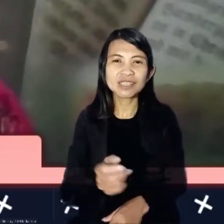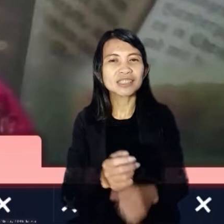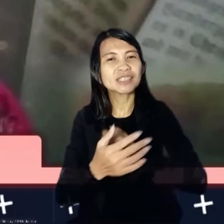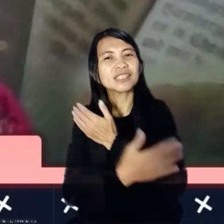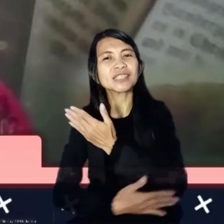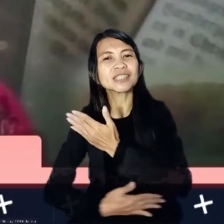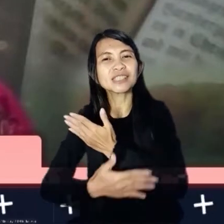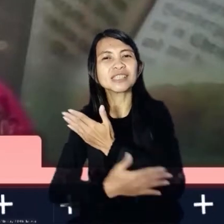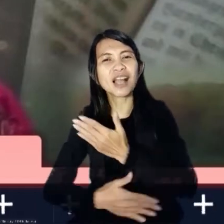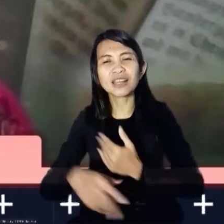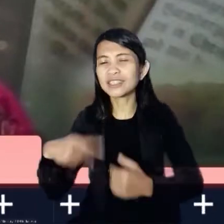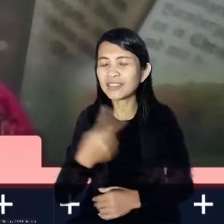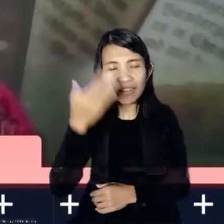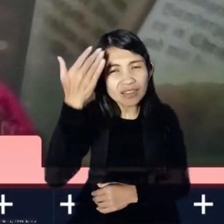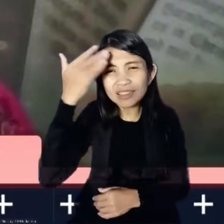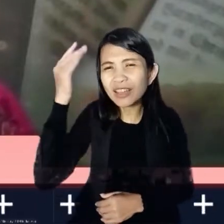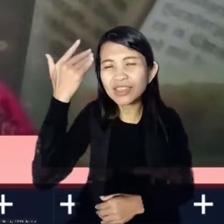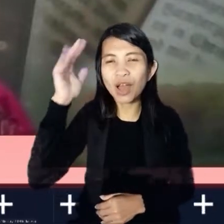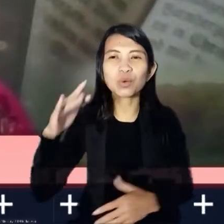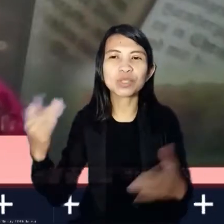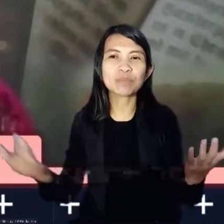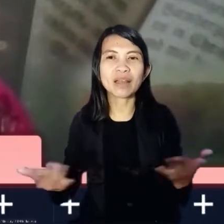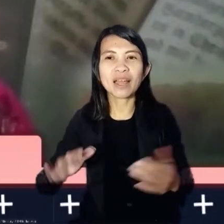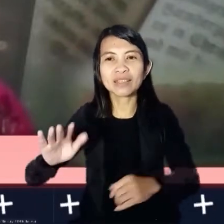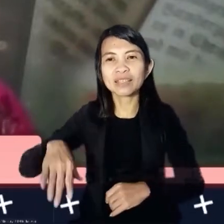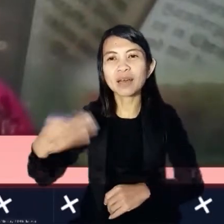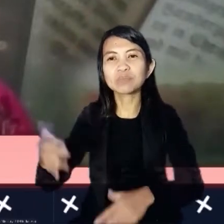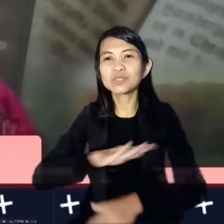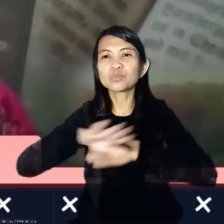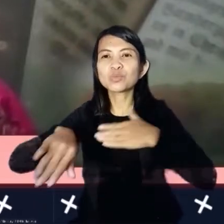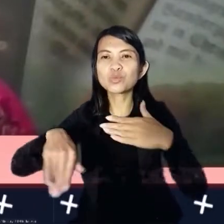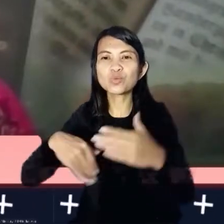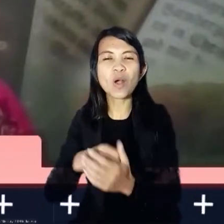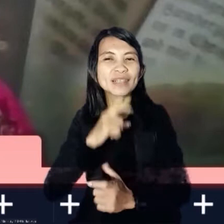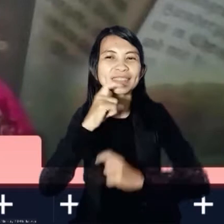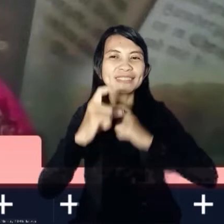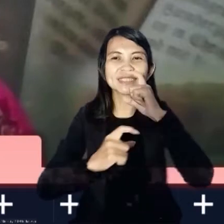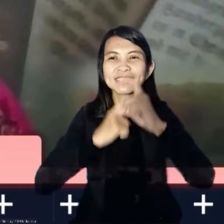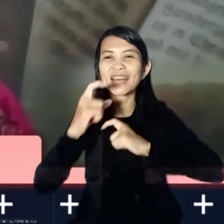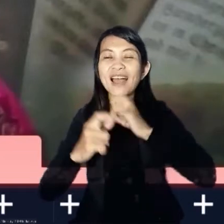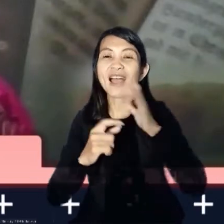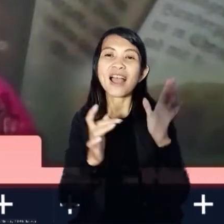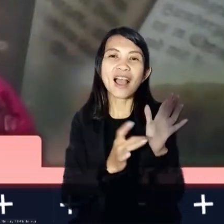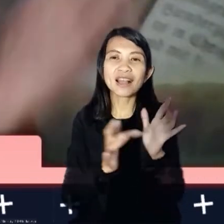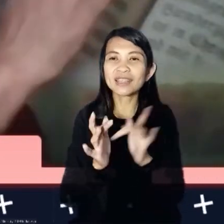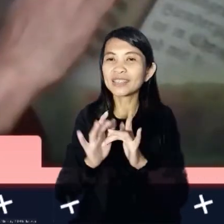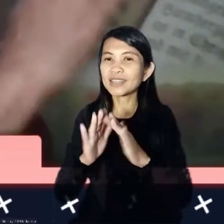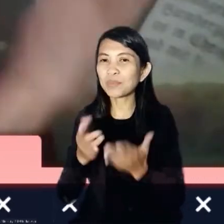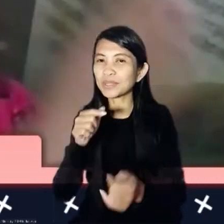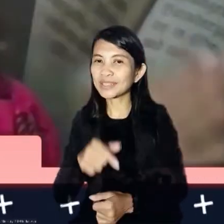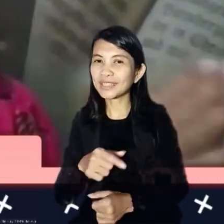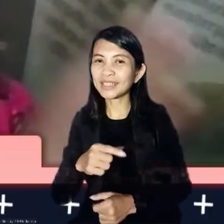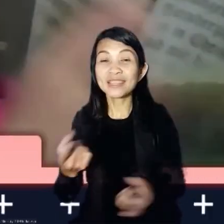tetapi semua C so Alkitab ini terjadi di atas dunia dan